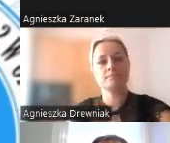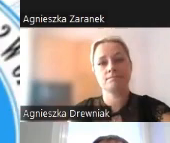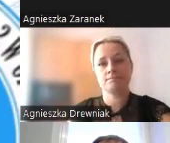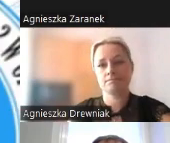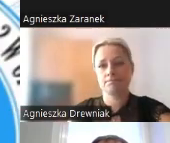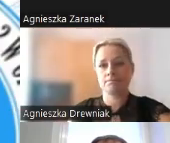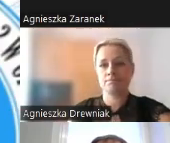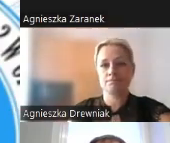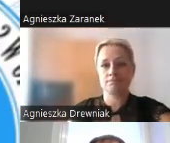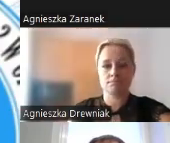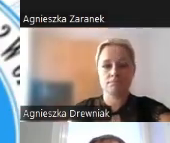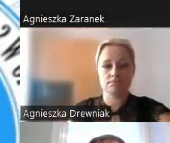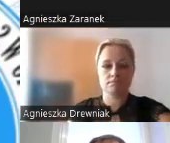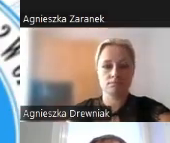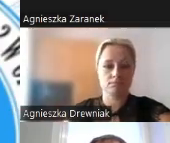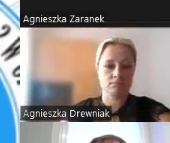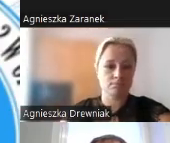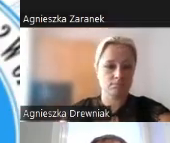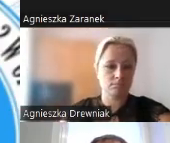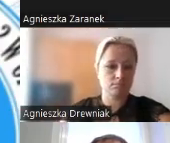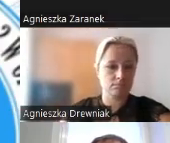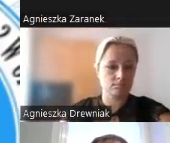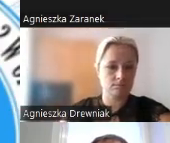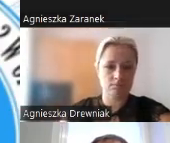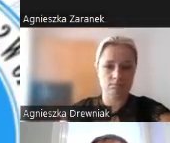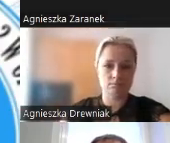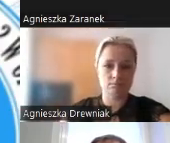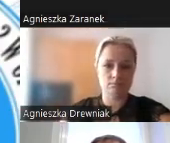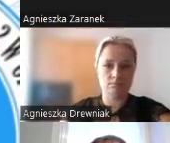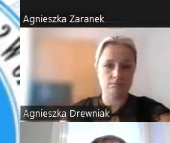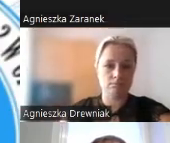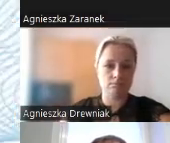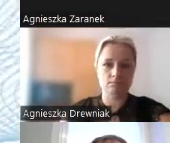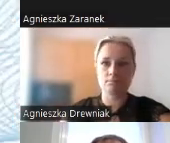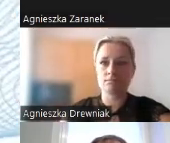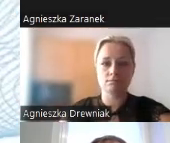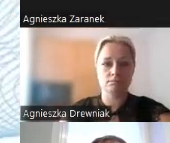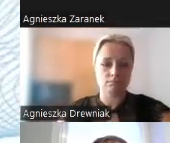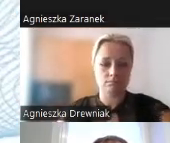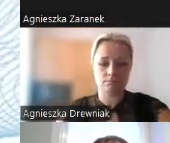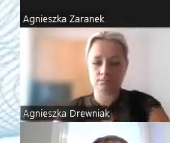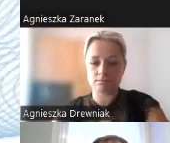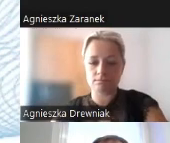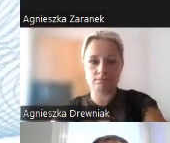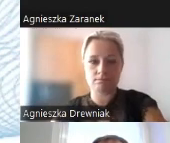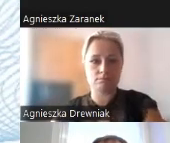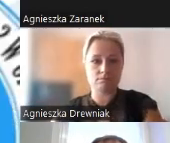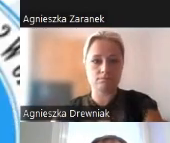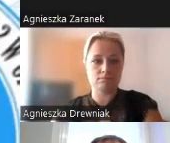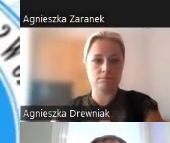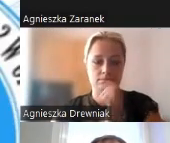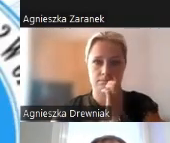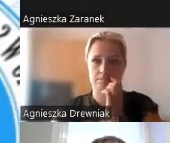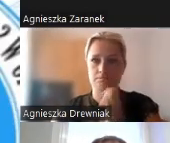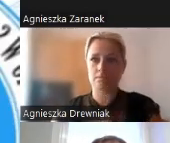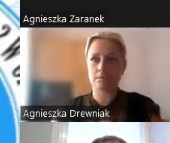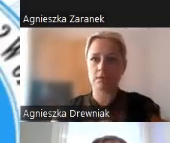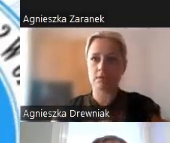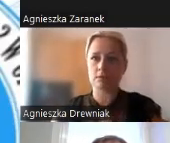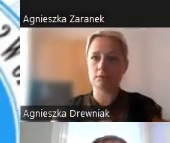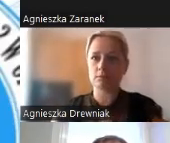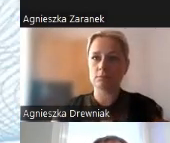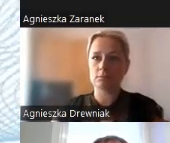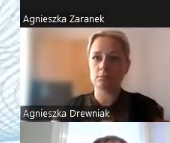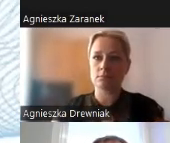danych z poprzedniego roku, czyli sprzed 2 miesięcy, jak dostępna jest szkoła i co przygotowujemy